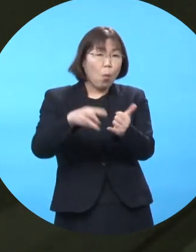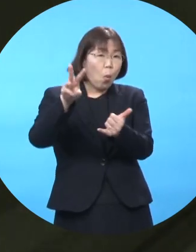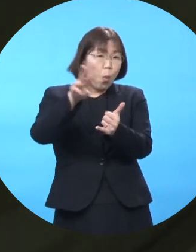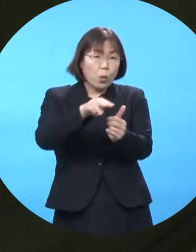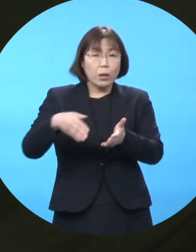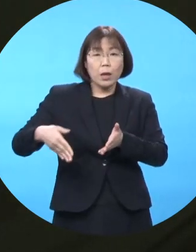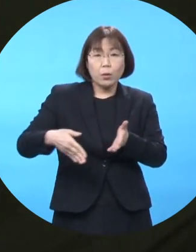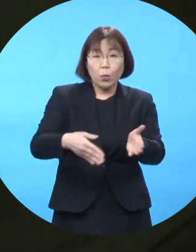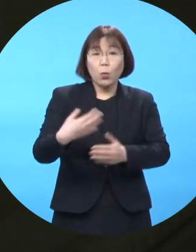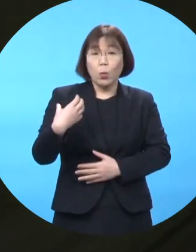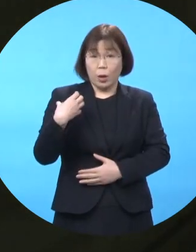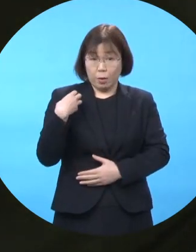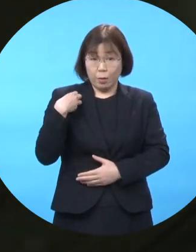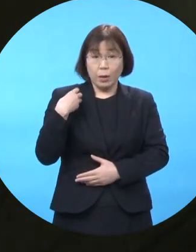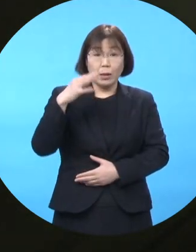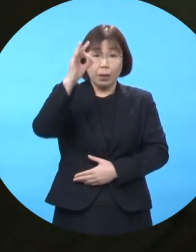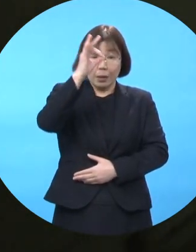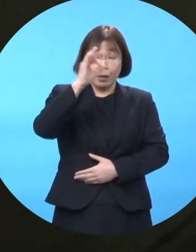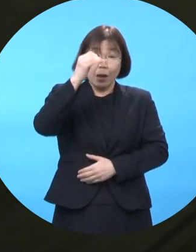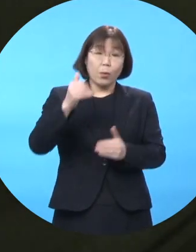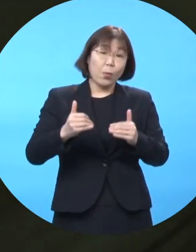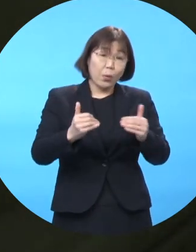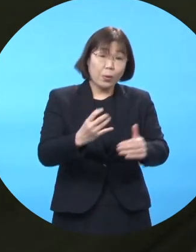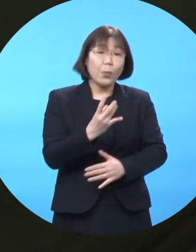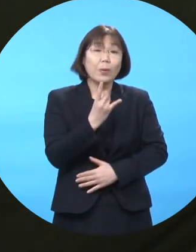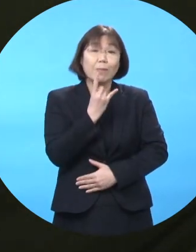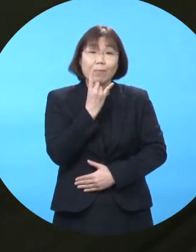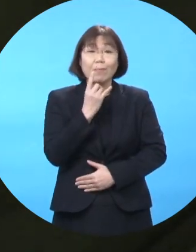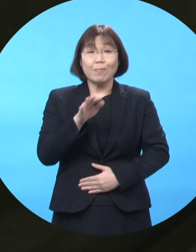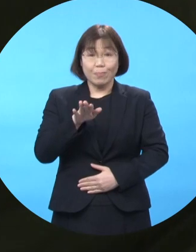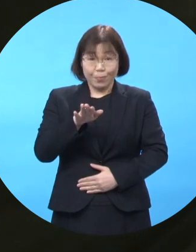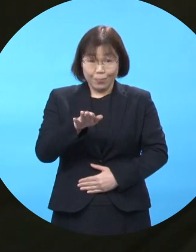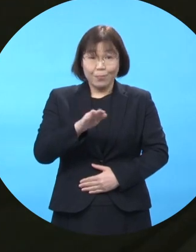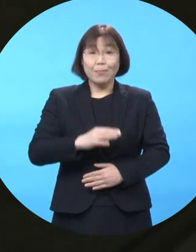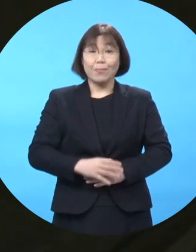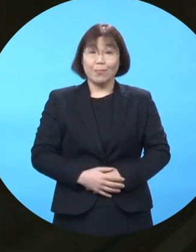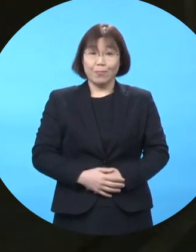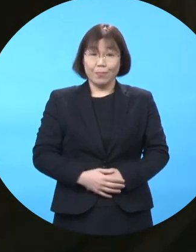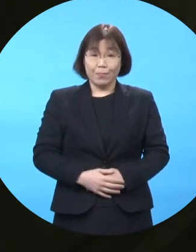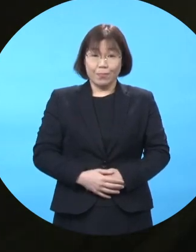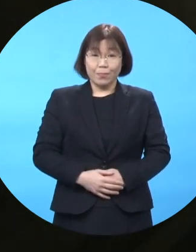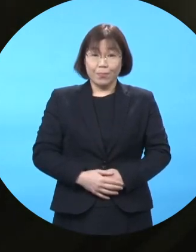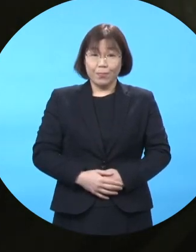路としての役割や観光振興への期待も担います。